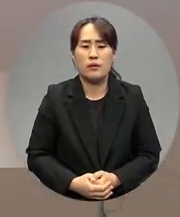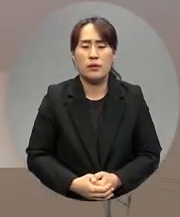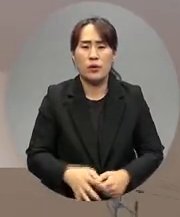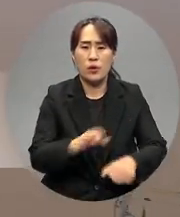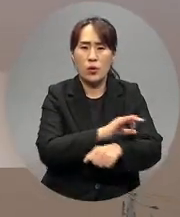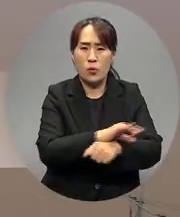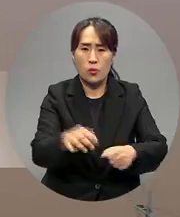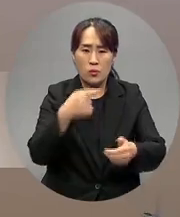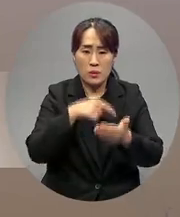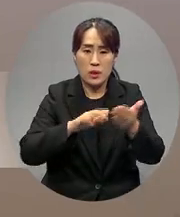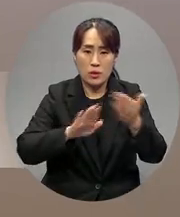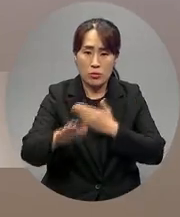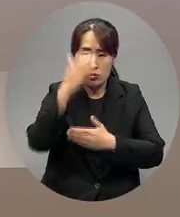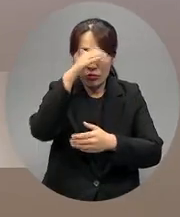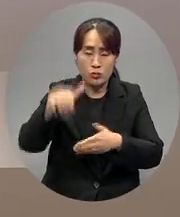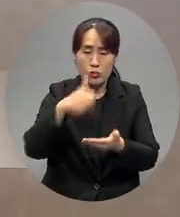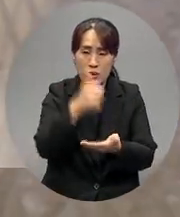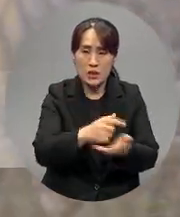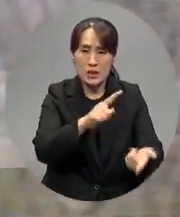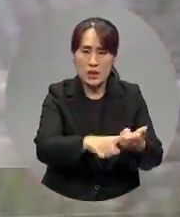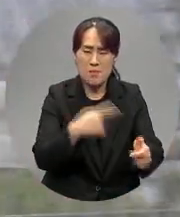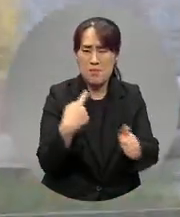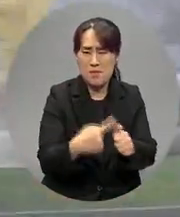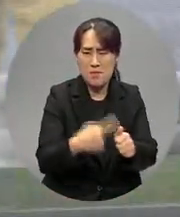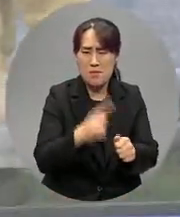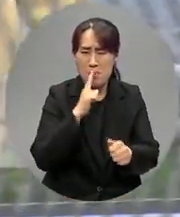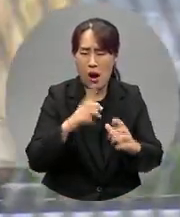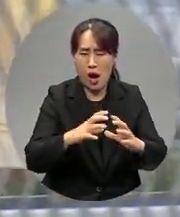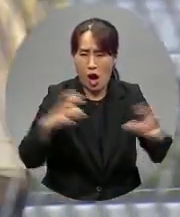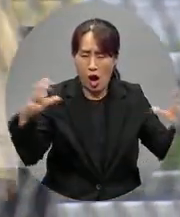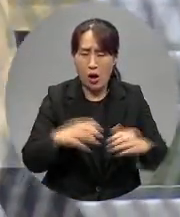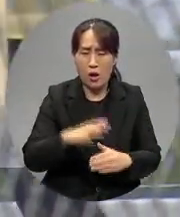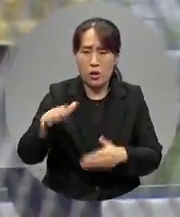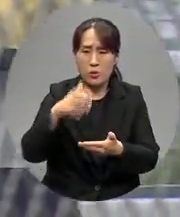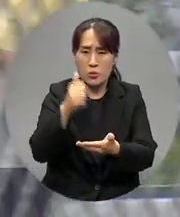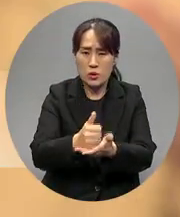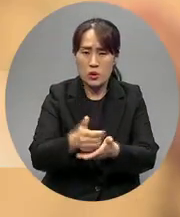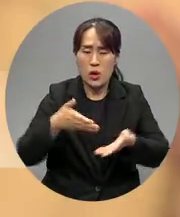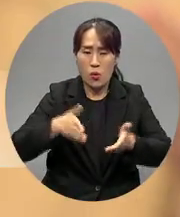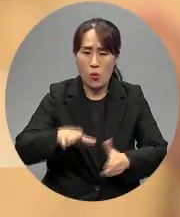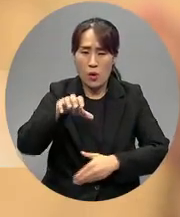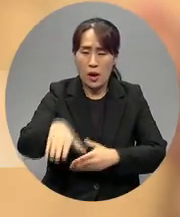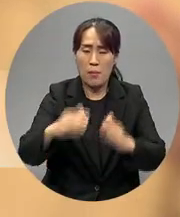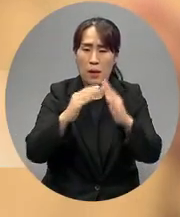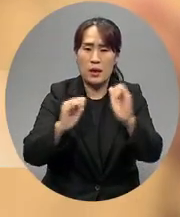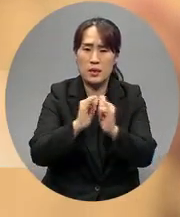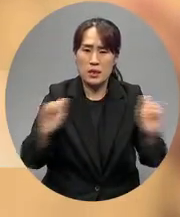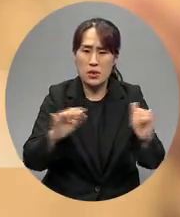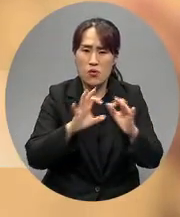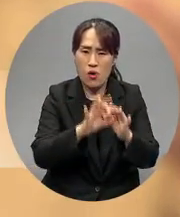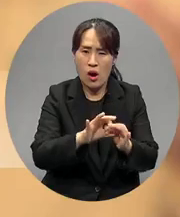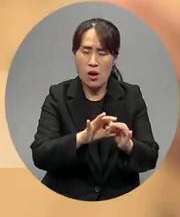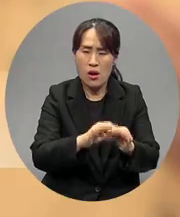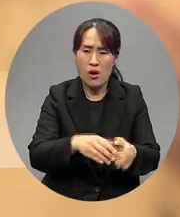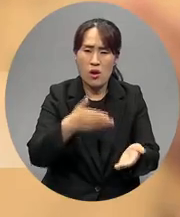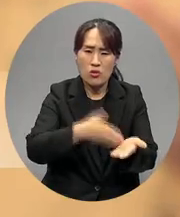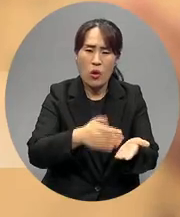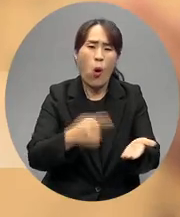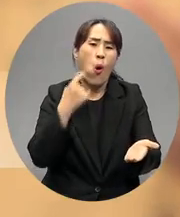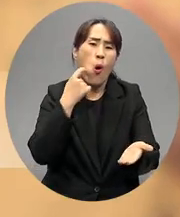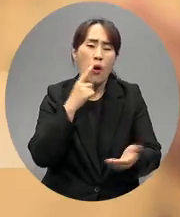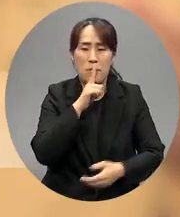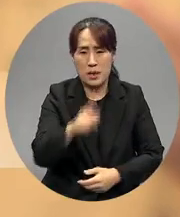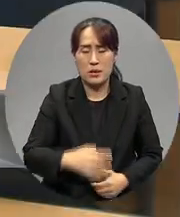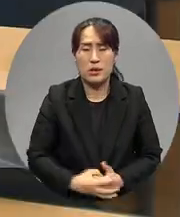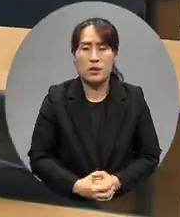오송 참사 이후 김영환 충북지사에 대한 비판이 쏟아지자 김 지사의 고향 마을 주민들은 관련 보도들을 가짜뉴스라고